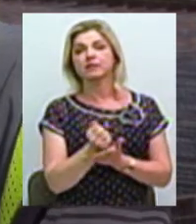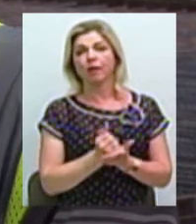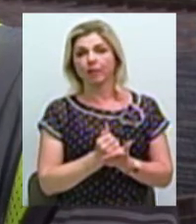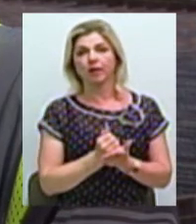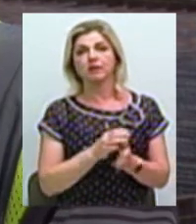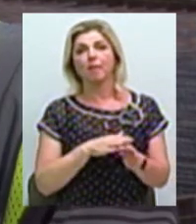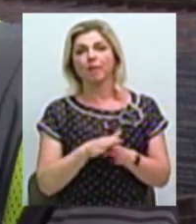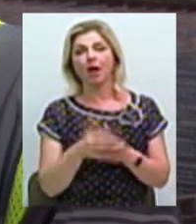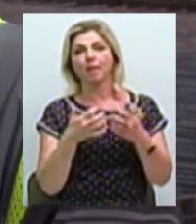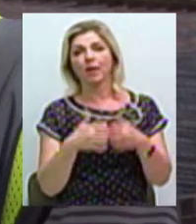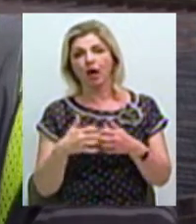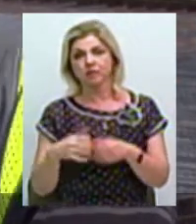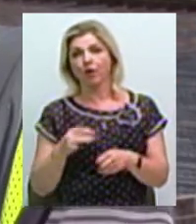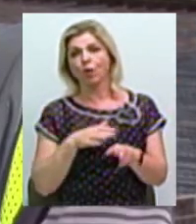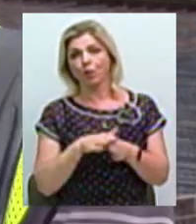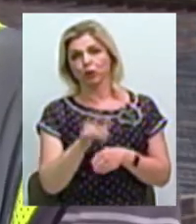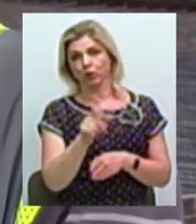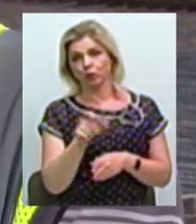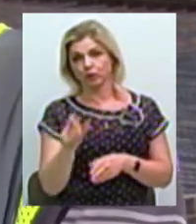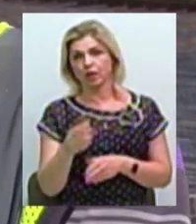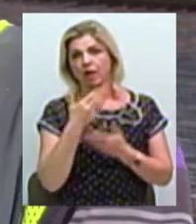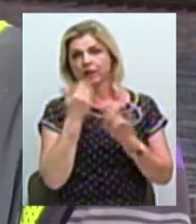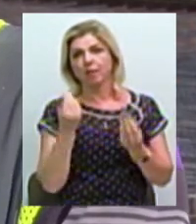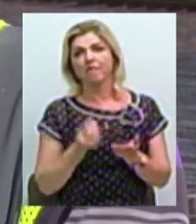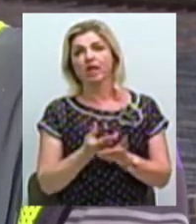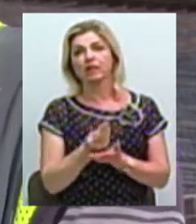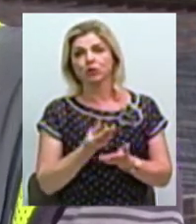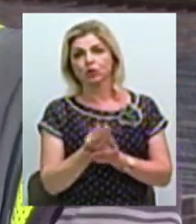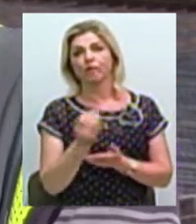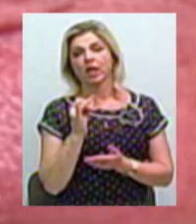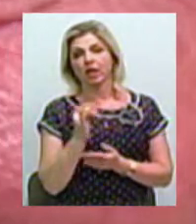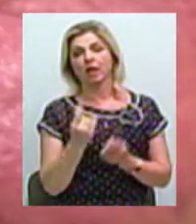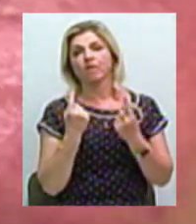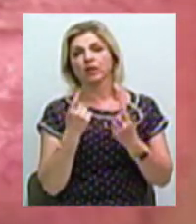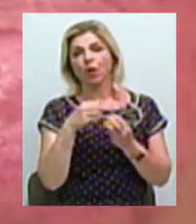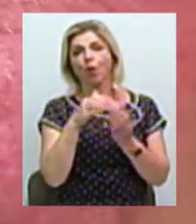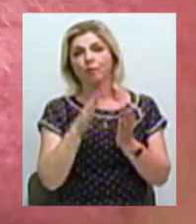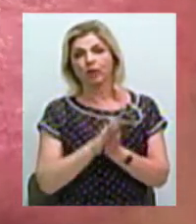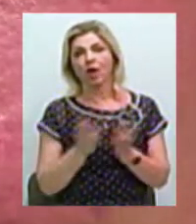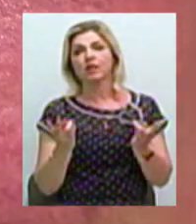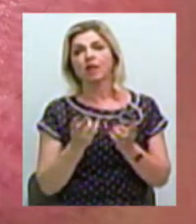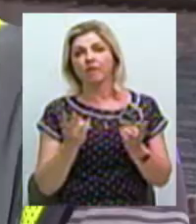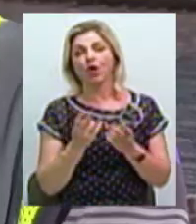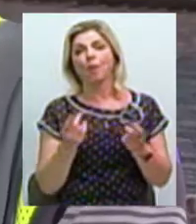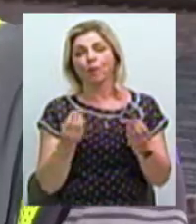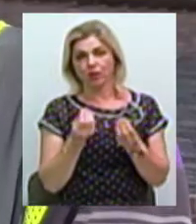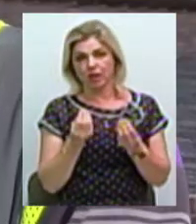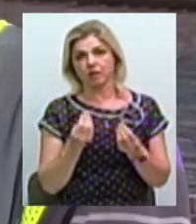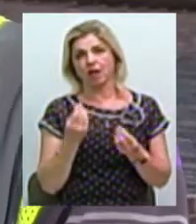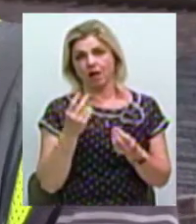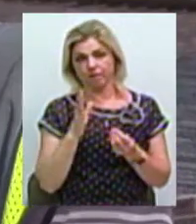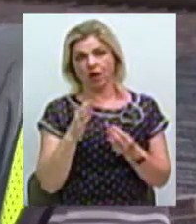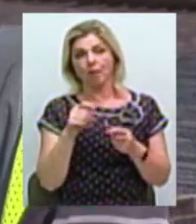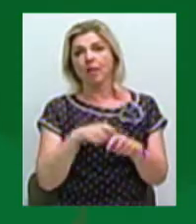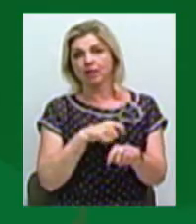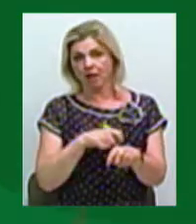Повно механізмів, повно людей. Ну, я так розумію, немає фінансування і у великих об'ємах, в потрібних об'ємах матеріали не заходять. Ми вже